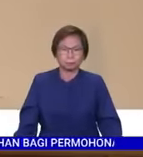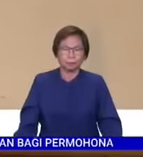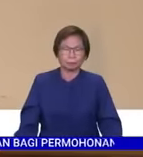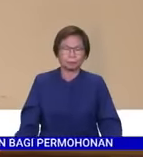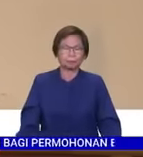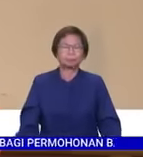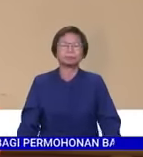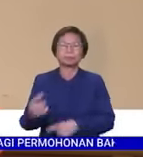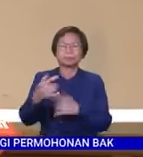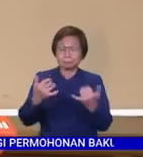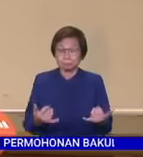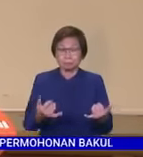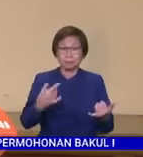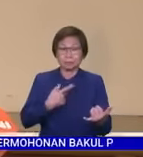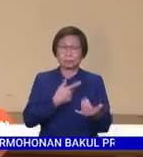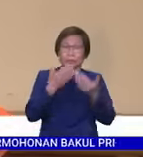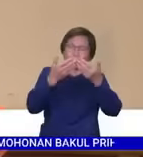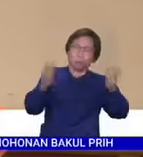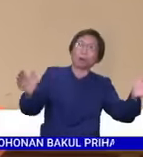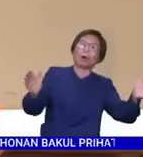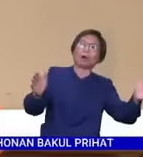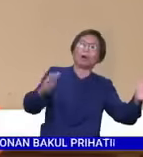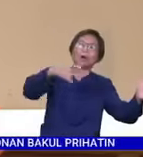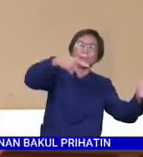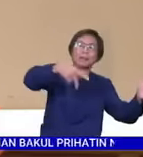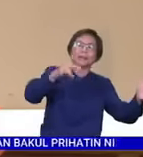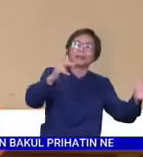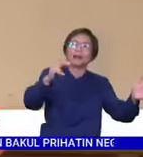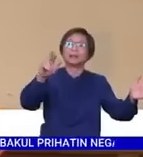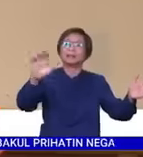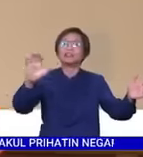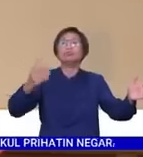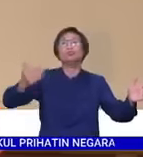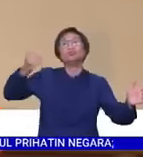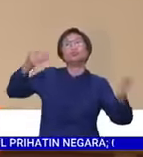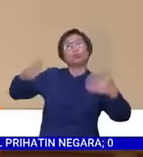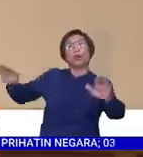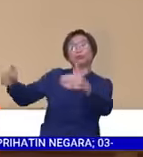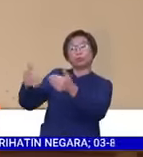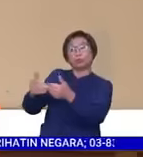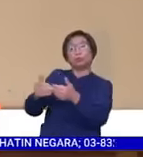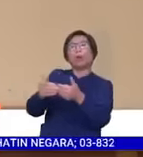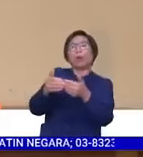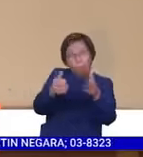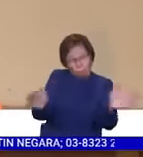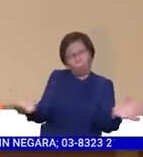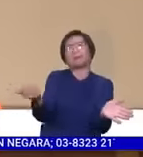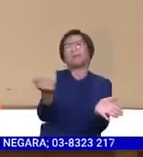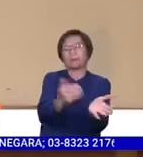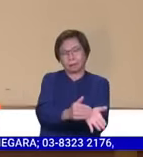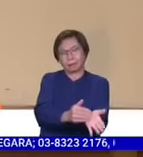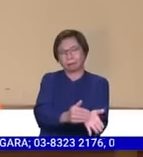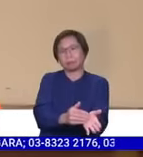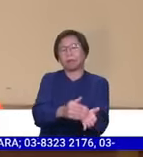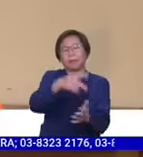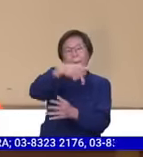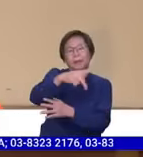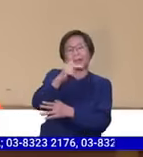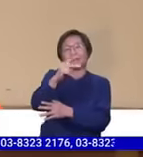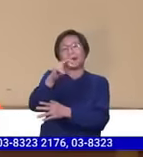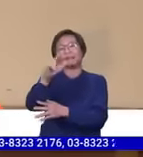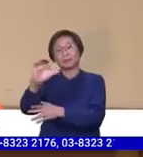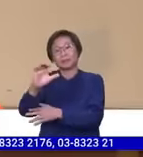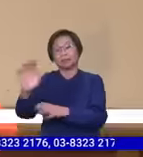Hai Dena gini Kita terpaksa membuka balik Vicky Asia kita telah tutup Hai Pyar Kiya kita dah tutup